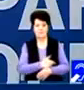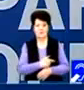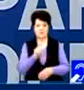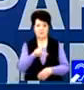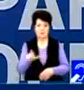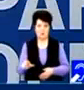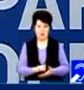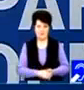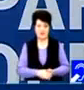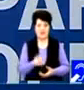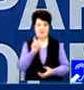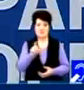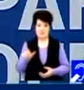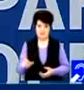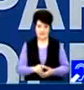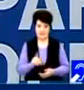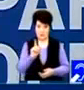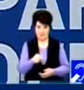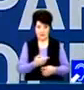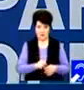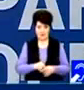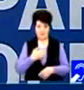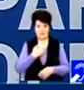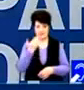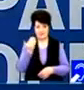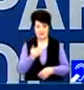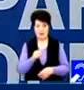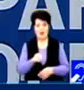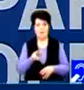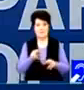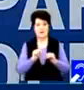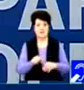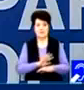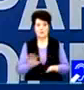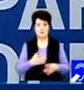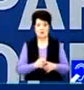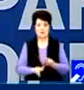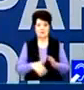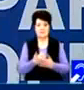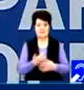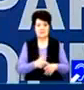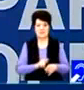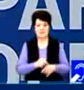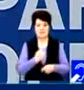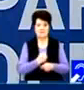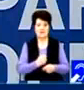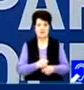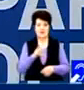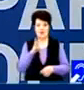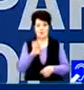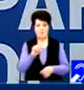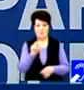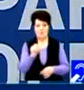oameni cetățenii pentru asta au votat partidele nu ca aceste partide sau liderii acestor partide să facă